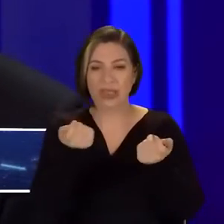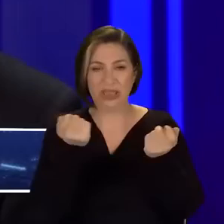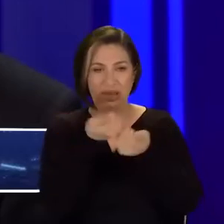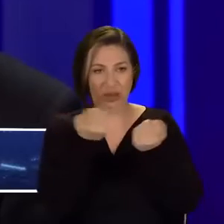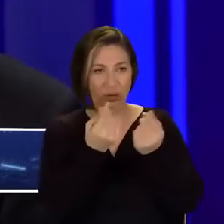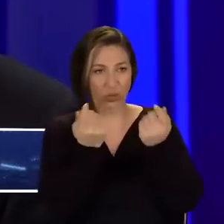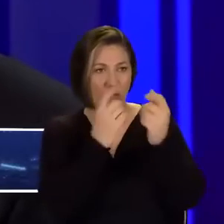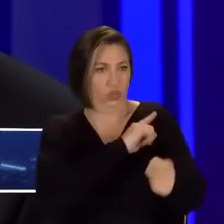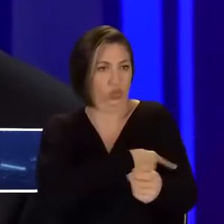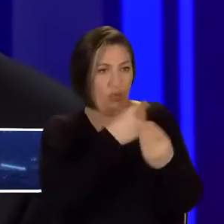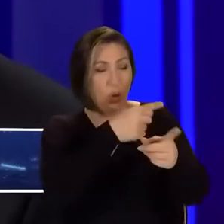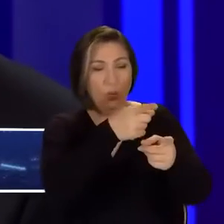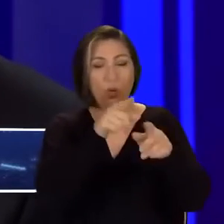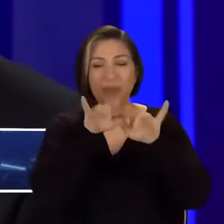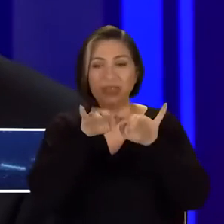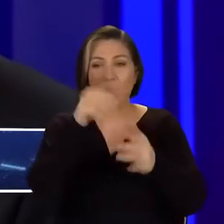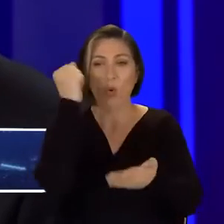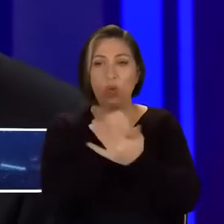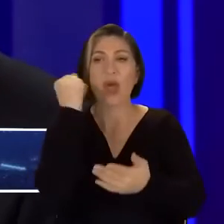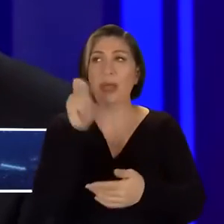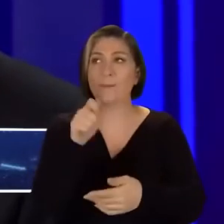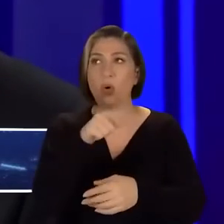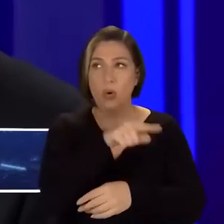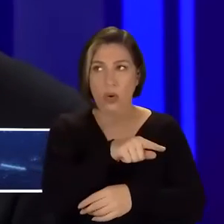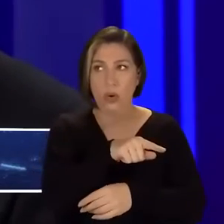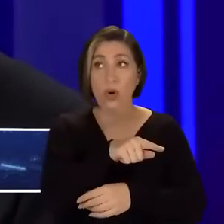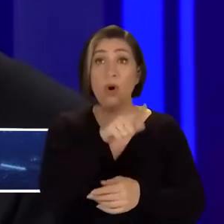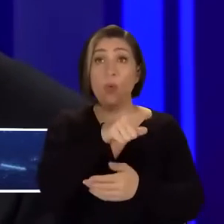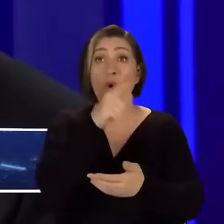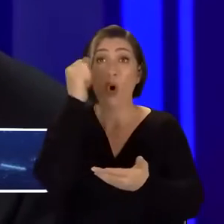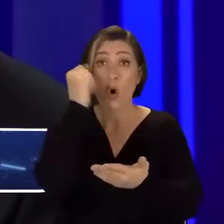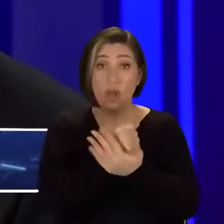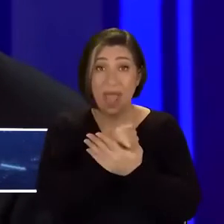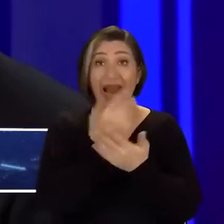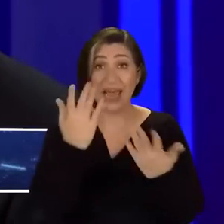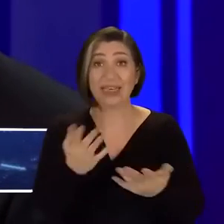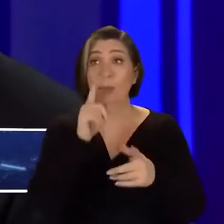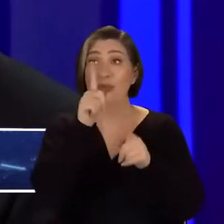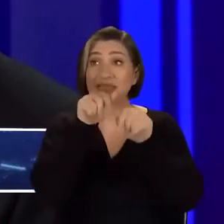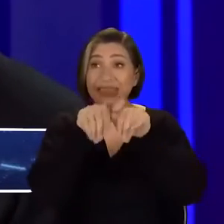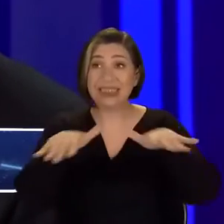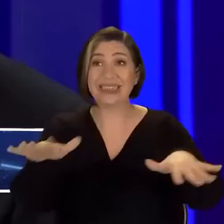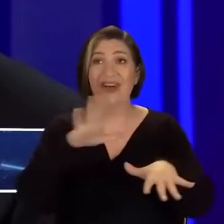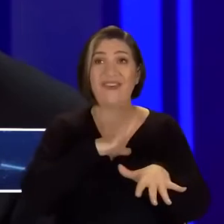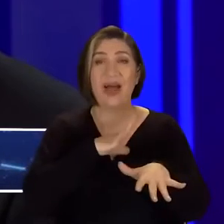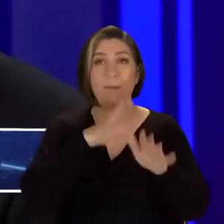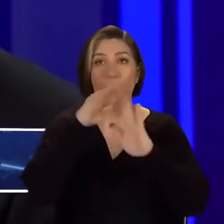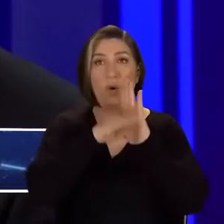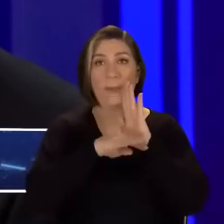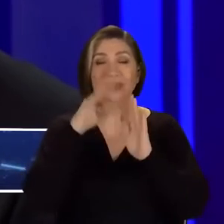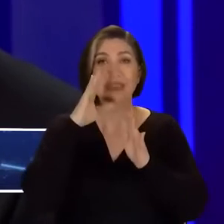veriyorlar dedim ya bilgisayarlar, bu işlemlerin onaylanması lazım. Onaylarken de şöyle bir mekanizma kurmuş programı yazan